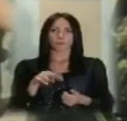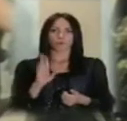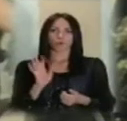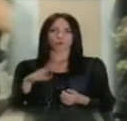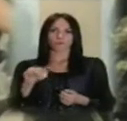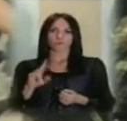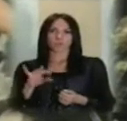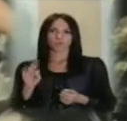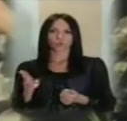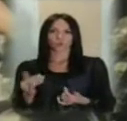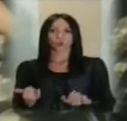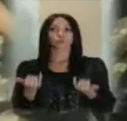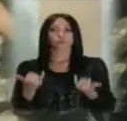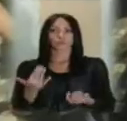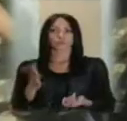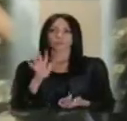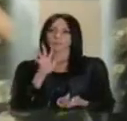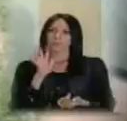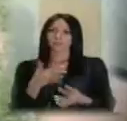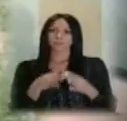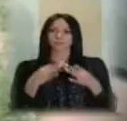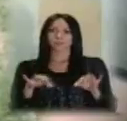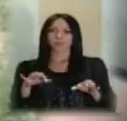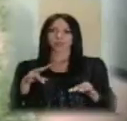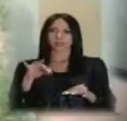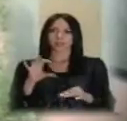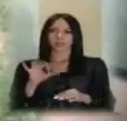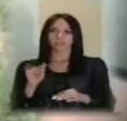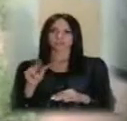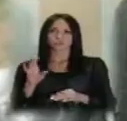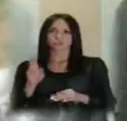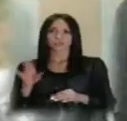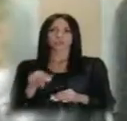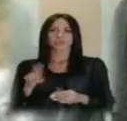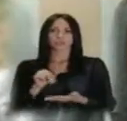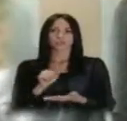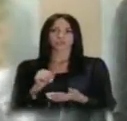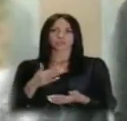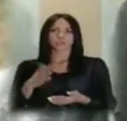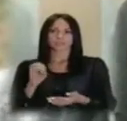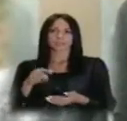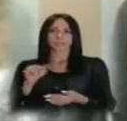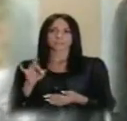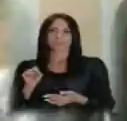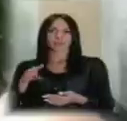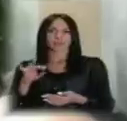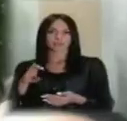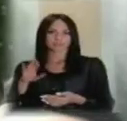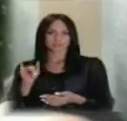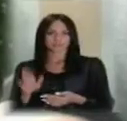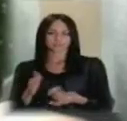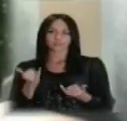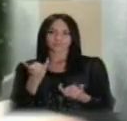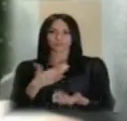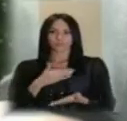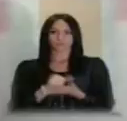Сьогодні п'ята річниця визволення Лисичанська від сепаратистів. Кореспонденти Суспільного поспілкувалися з херсонцем Андрієм Поляницею, який брав участь